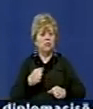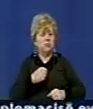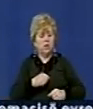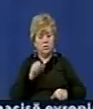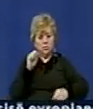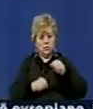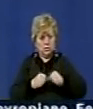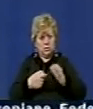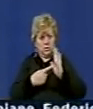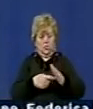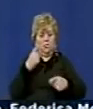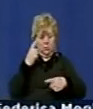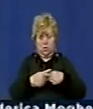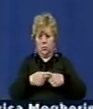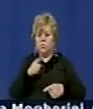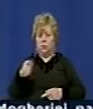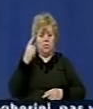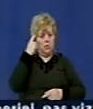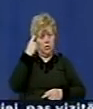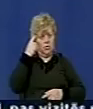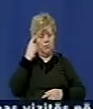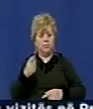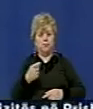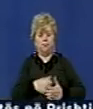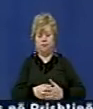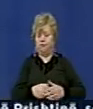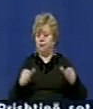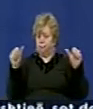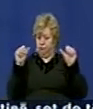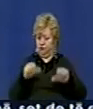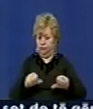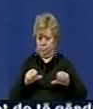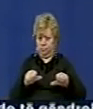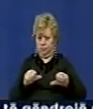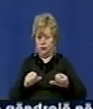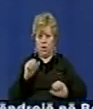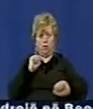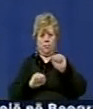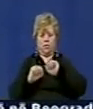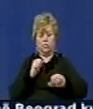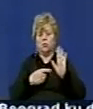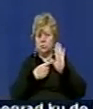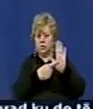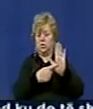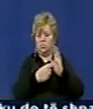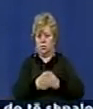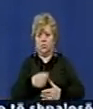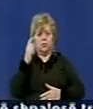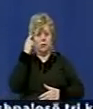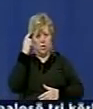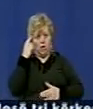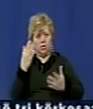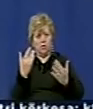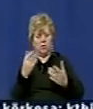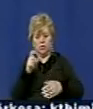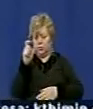thënë e vërteta. Ju e dini se përveç kësaj kemi dështuar totalisht në sistemin e mbrojtjes së dëshmitarve. E dini mirë se sa